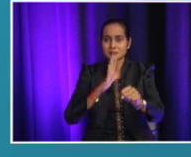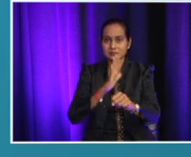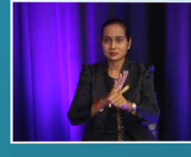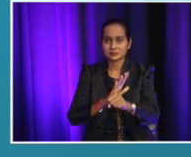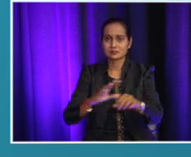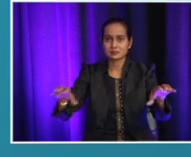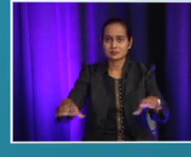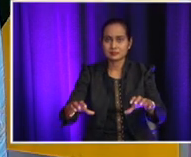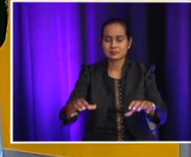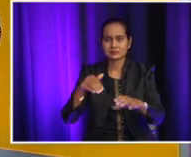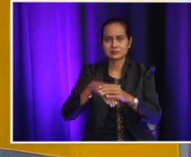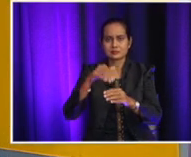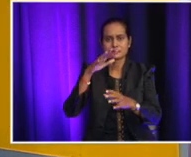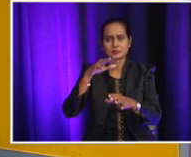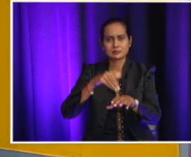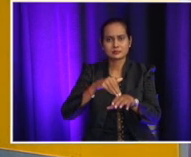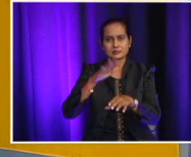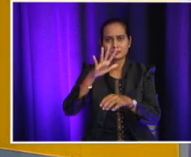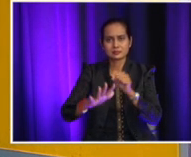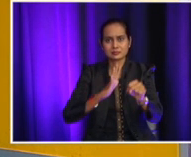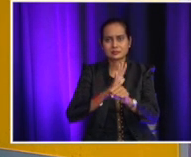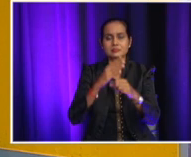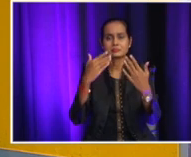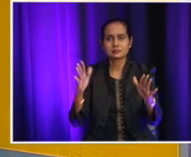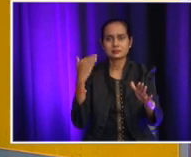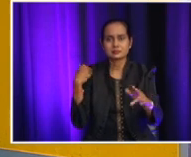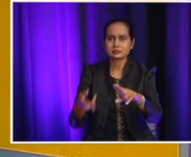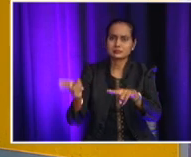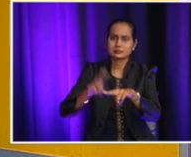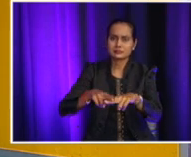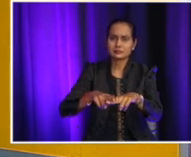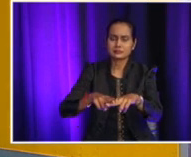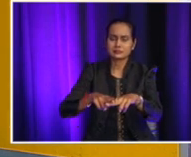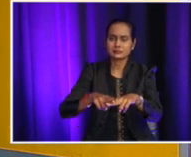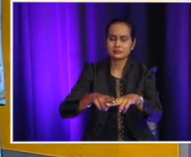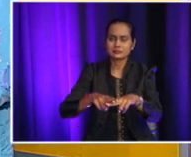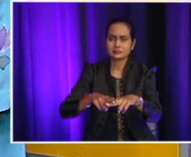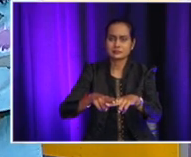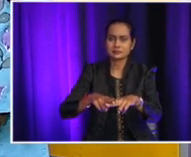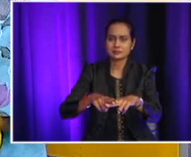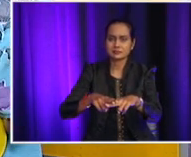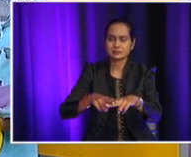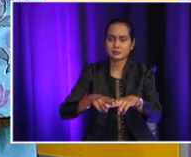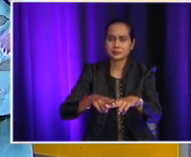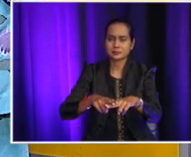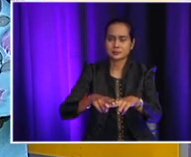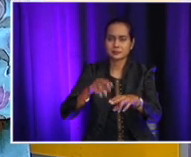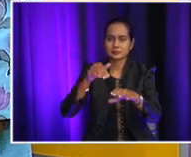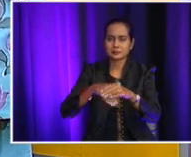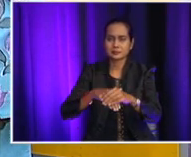10 tahun tadi 5 tahun pelaksanaan ada peningkatan ya membaca dan kalangan rakyat